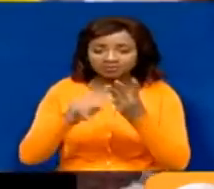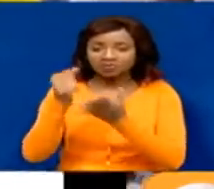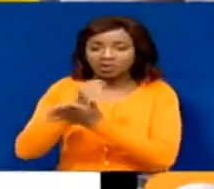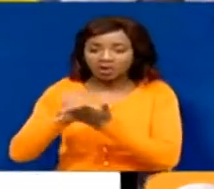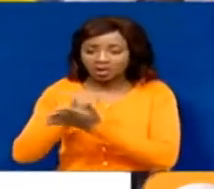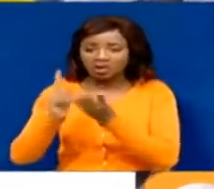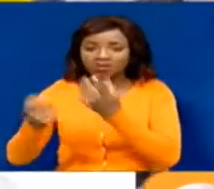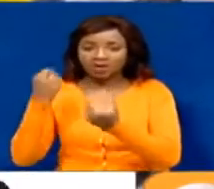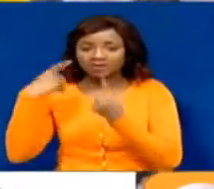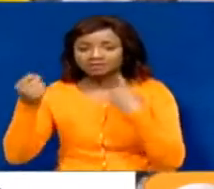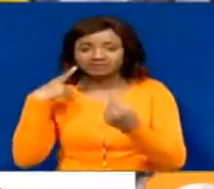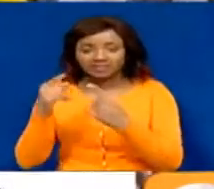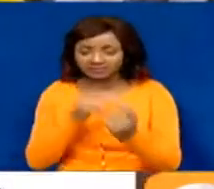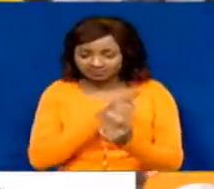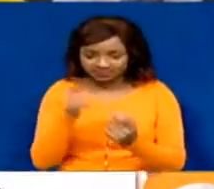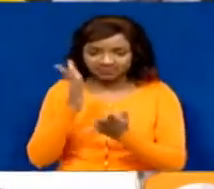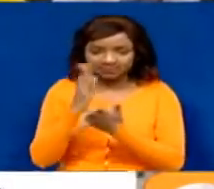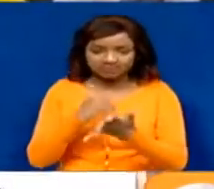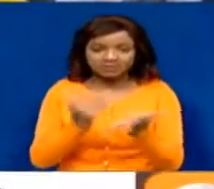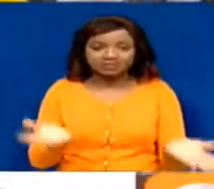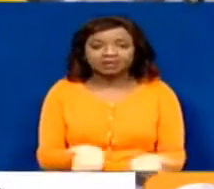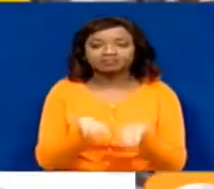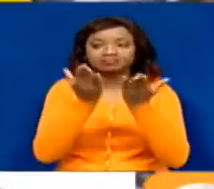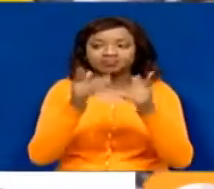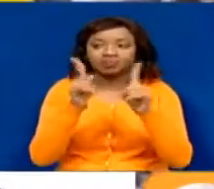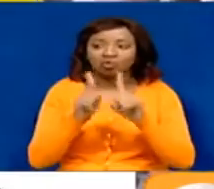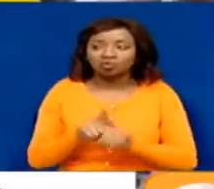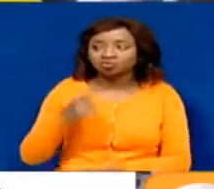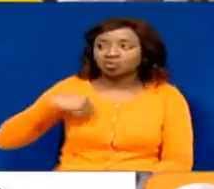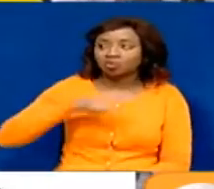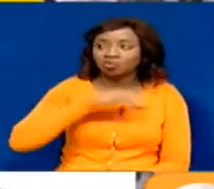kahawa na majani. Na nimejua